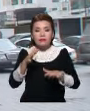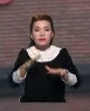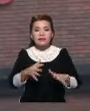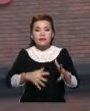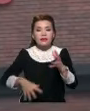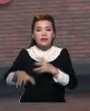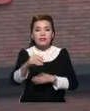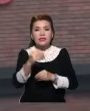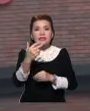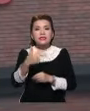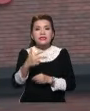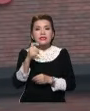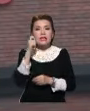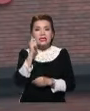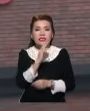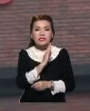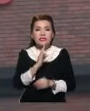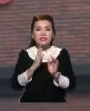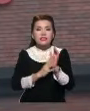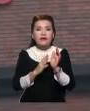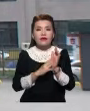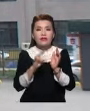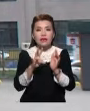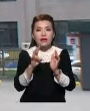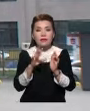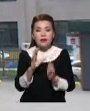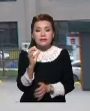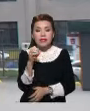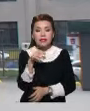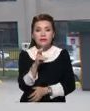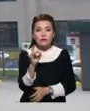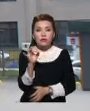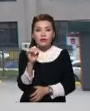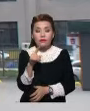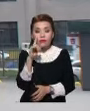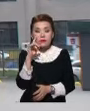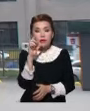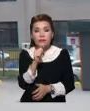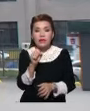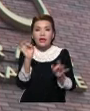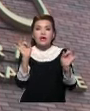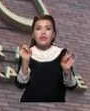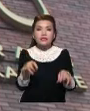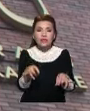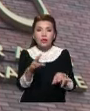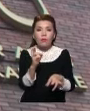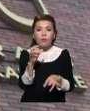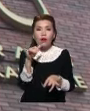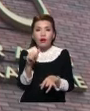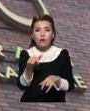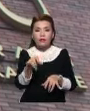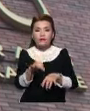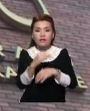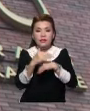гибель 30-летней женщины произошла 9 ноября. Тело Салтанат Нукеновой обнаружили в ресторане «Бау» около 8 вечера. Ее